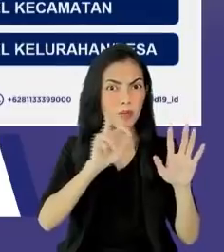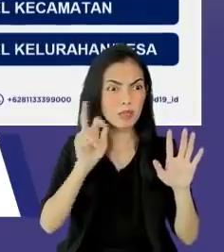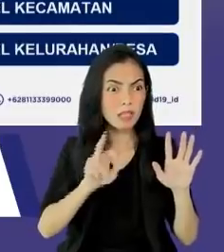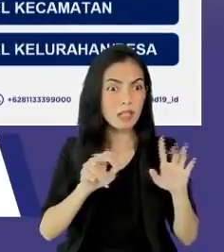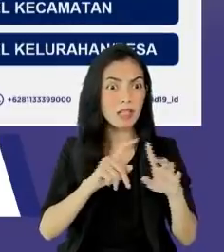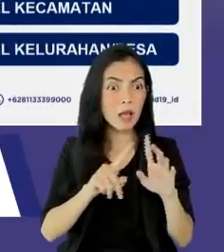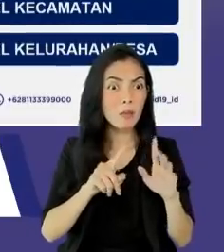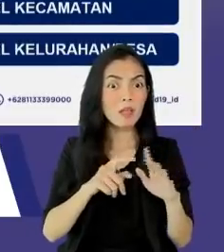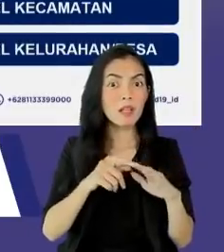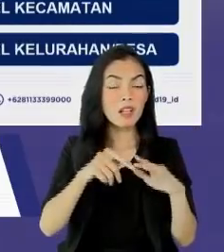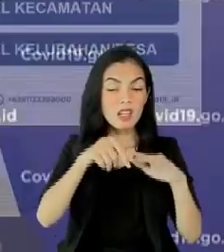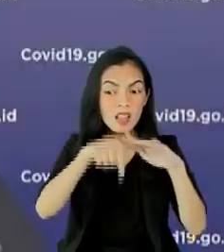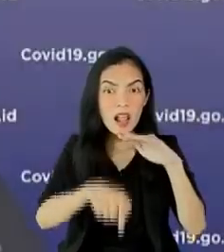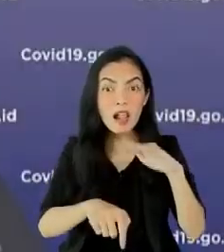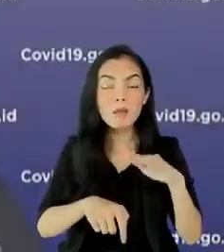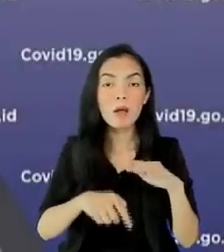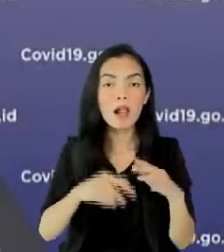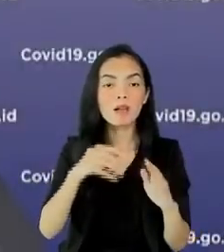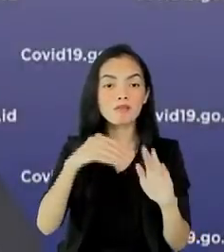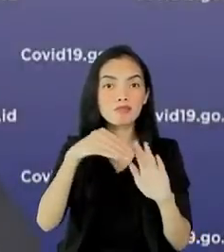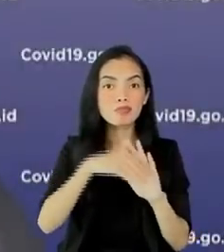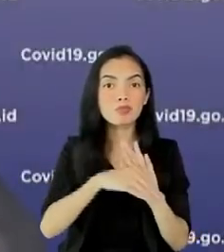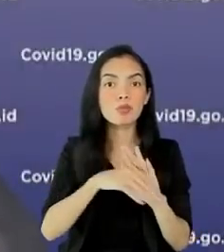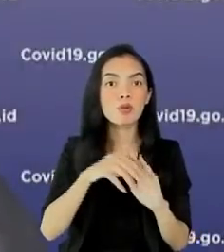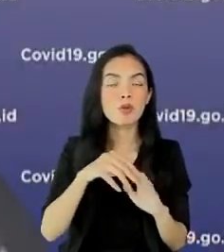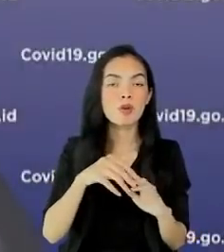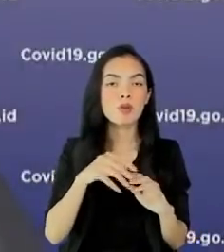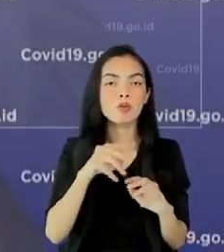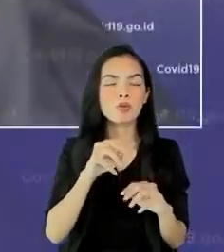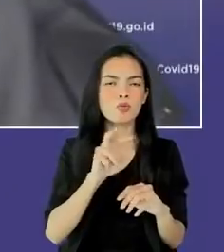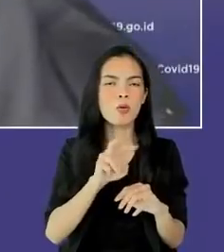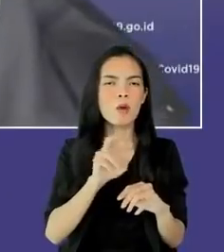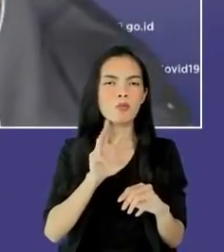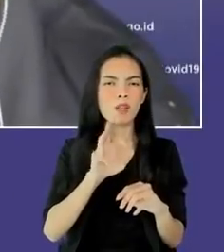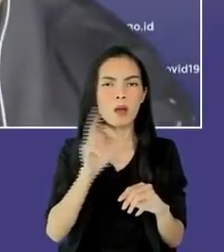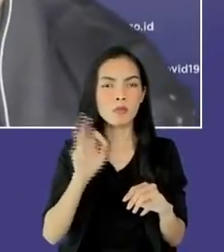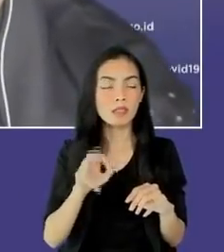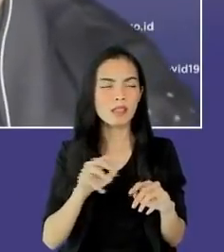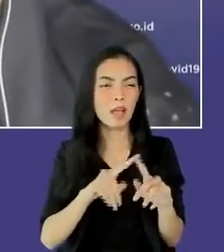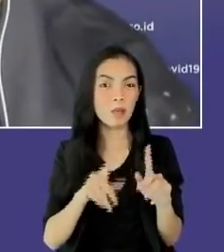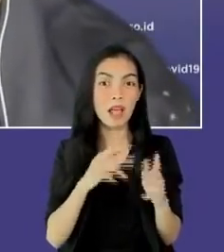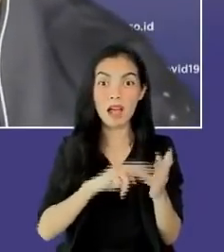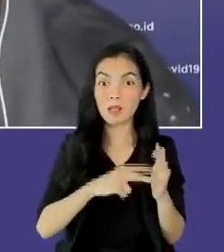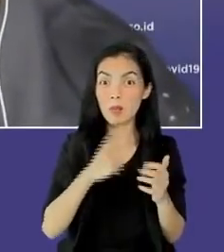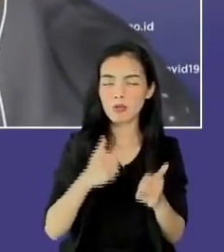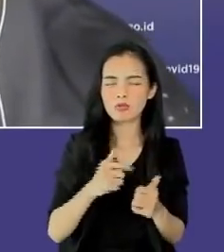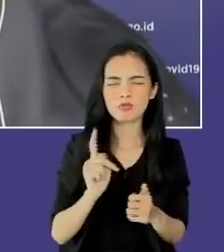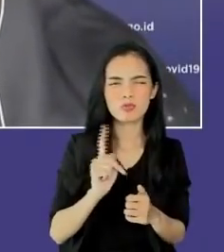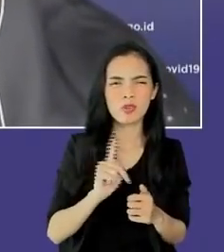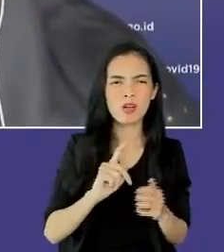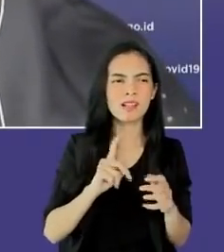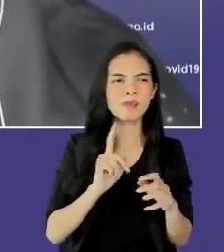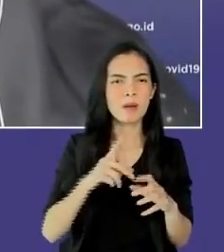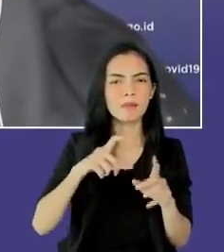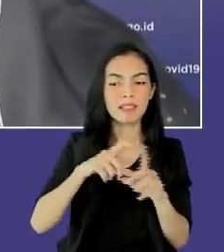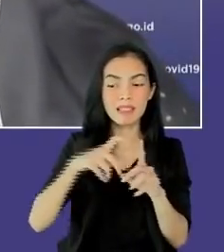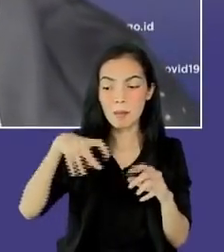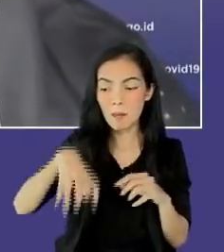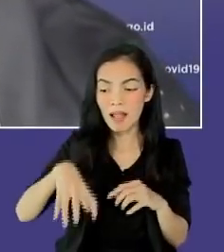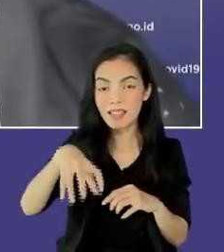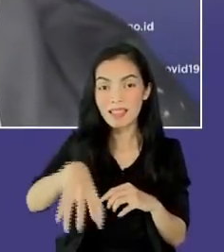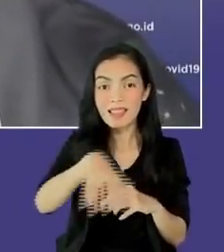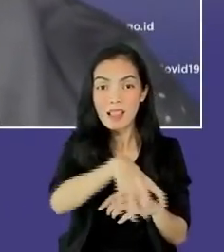27%. Tapi bukan berarti kemudian baik, karena ternyata dengan di daerah yang sama saja, dengan budaya yang sama,